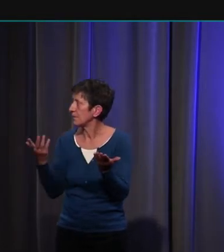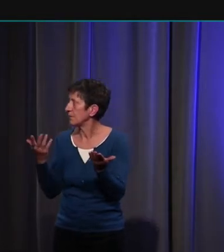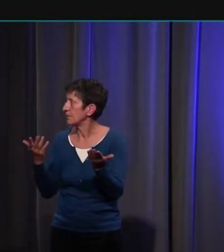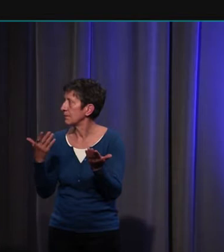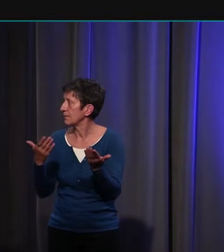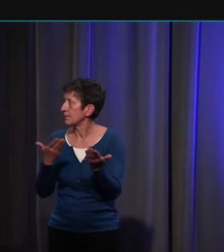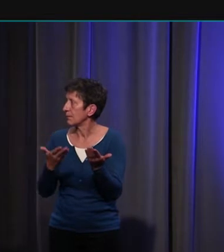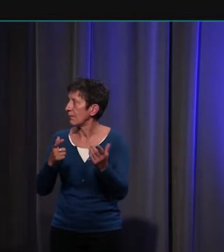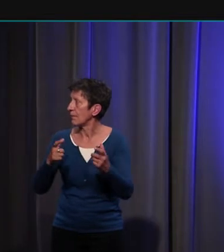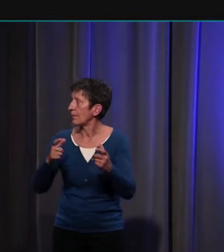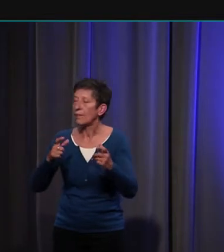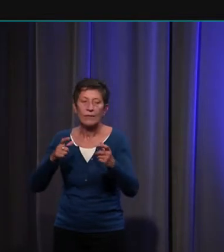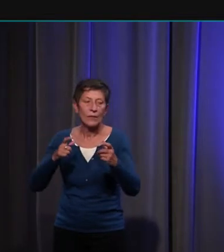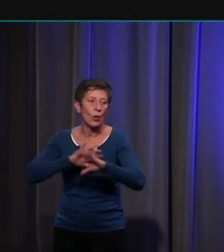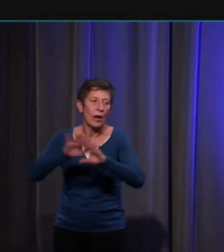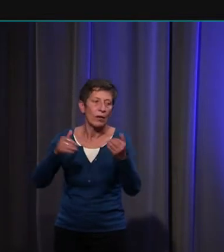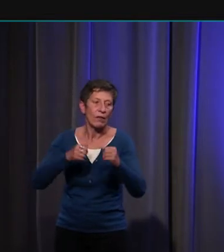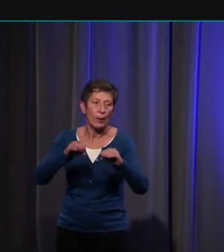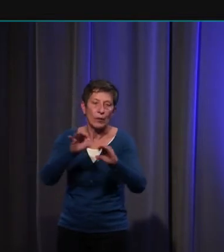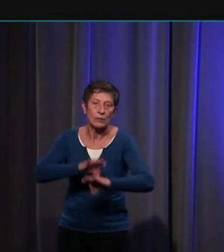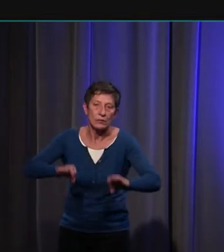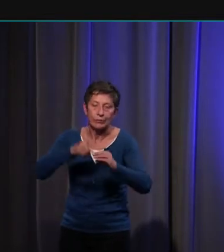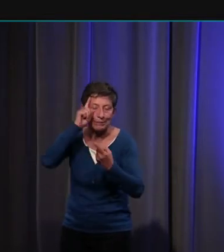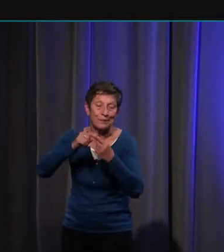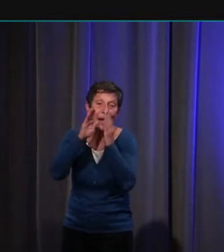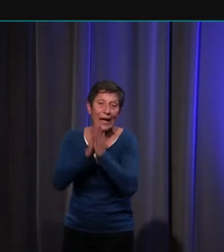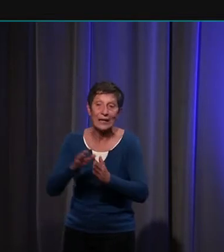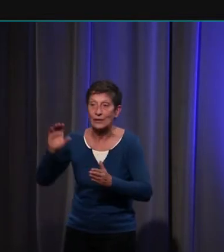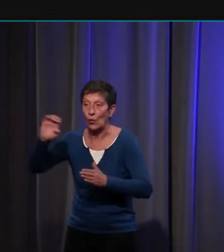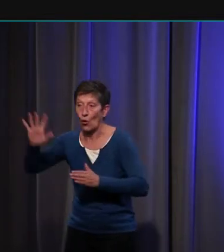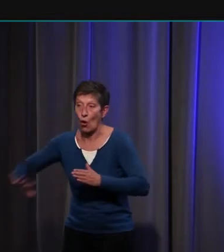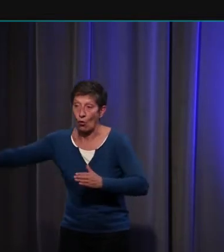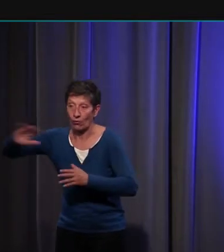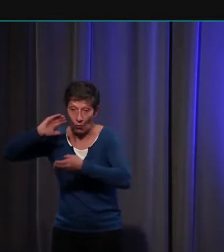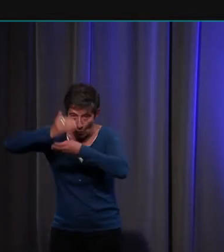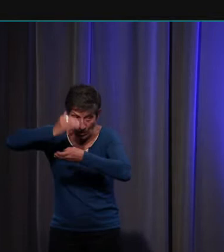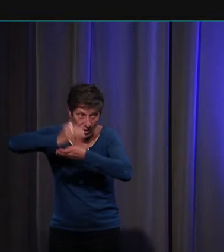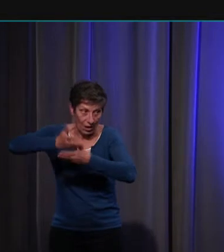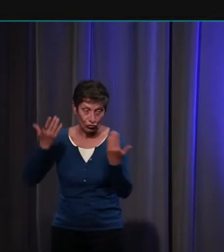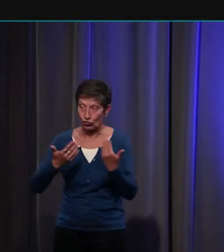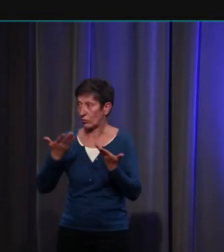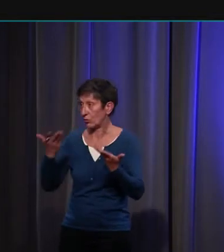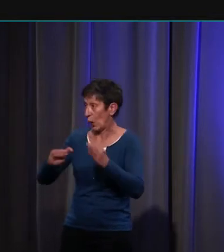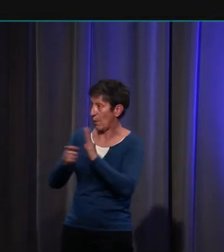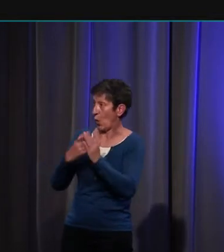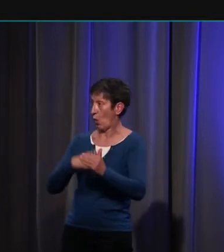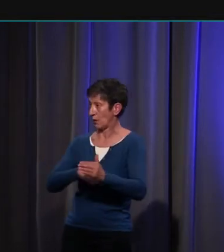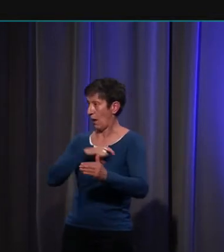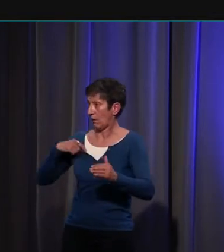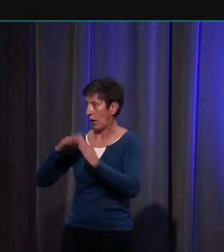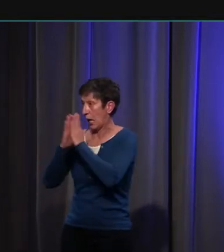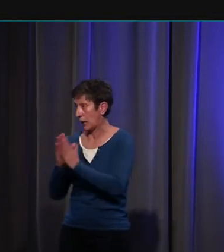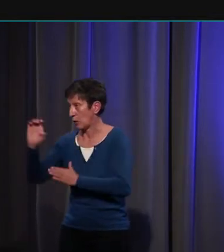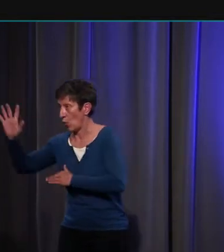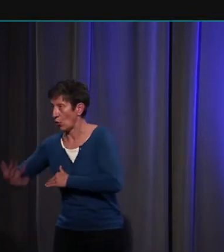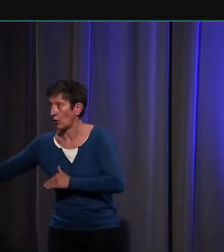post s'appelle camille roques speitel sur l'église d'orient au moyen-âge donc sur les églises orientales à l'époque des croisades donc il parle un peu de